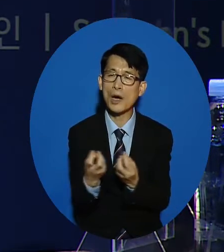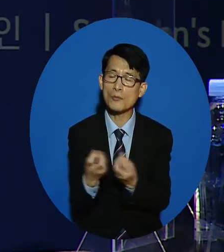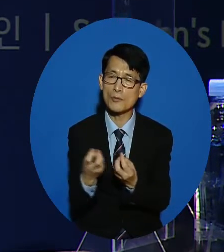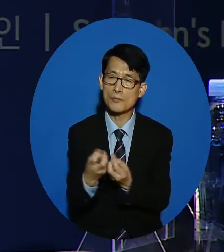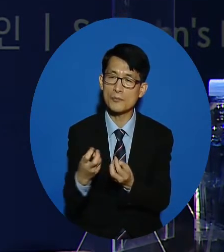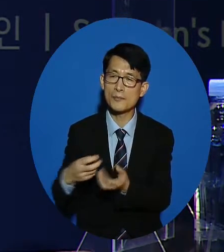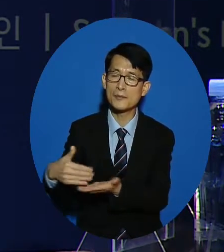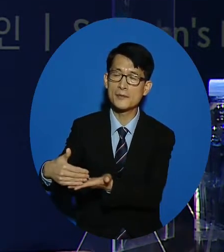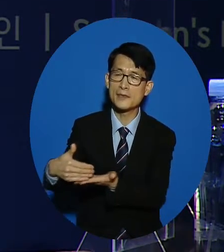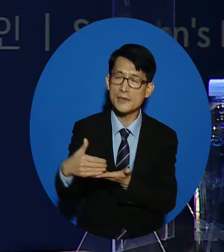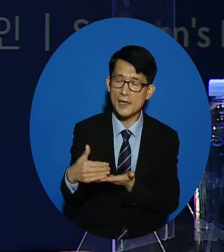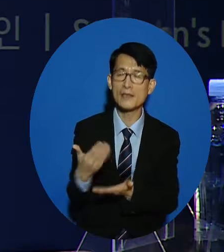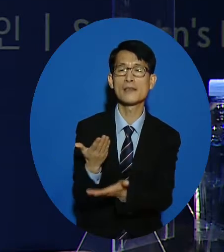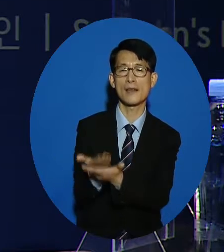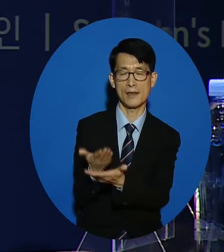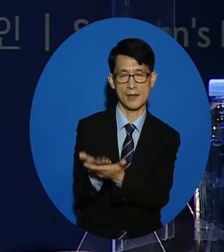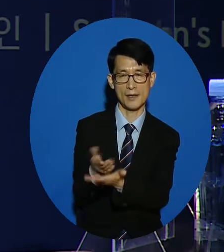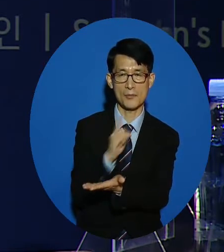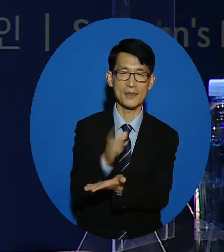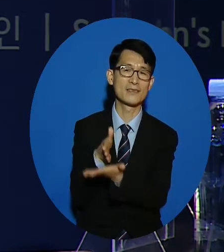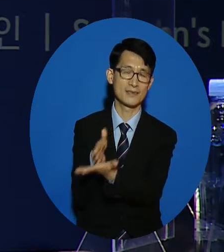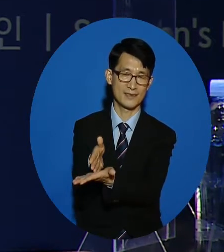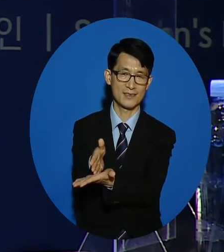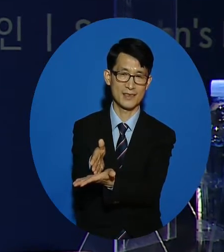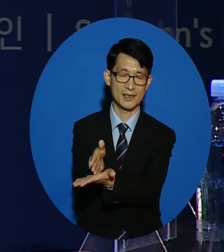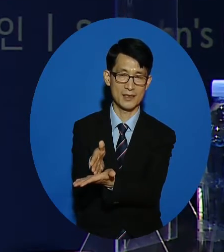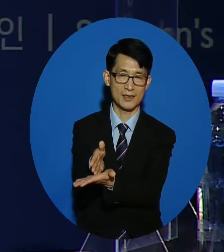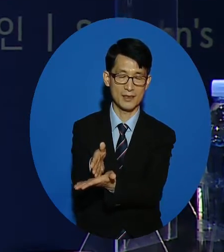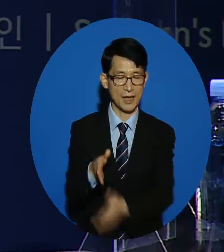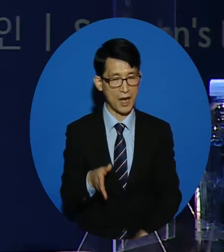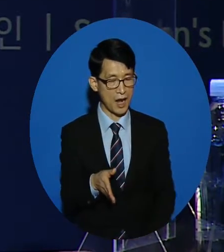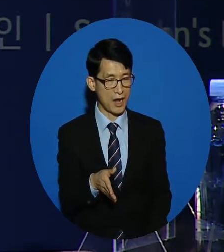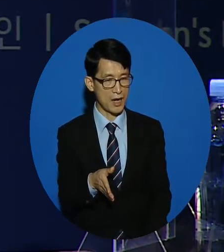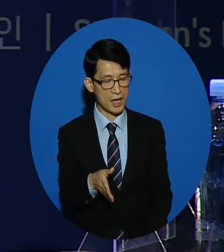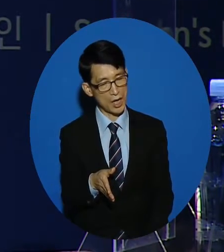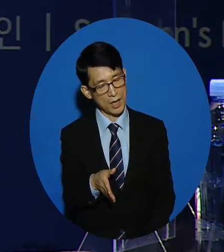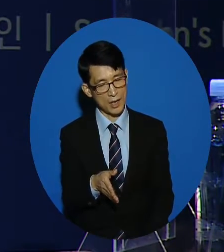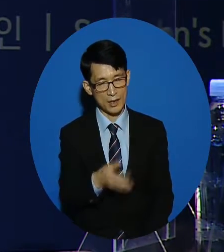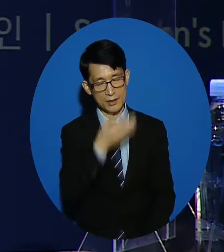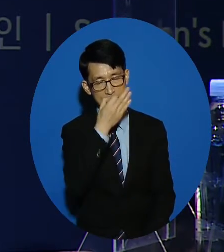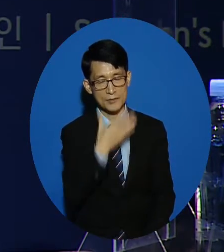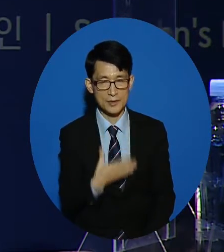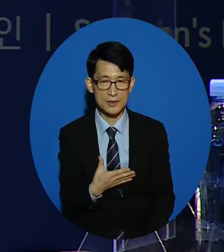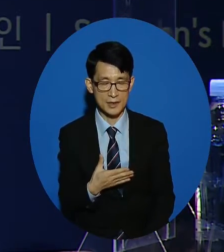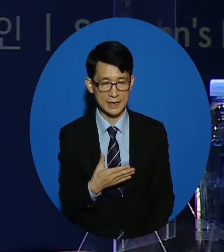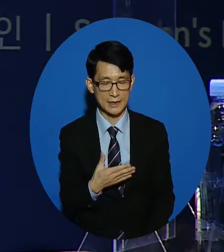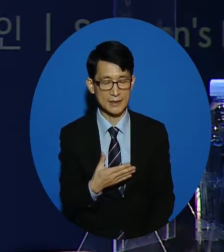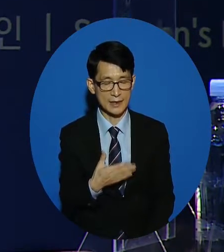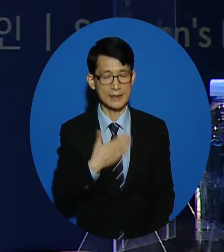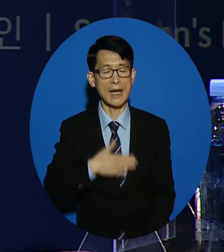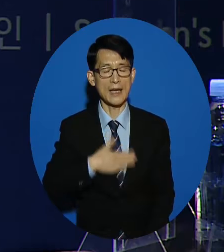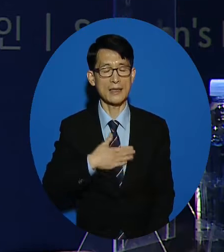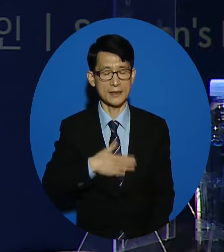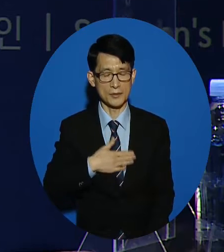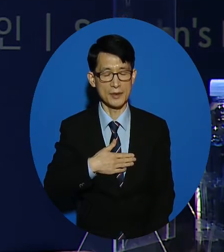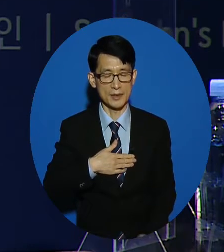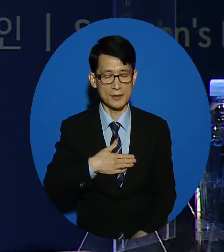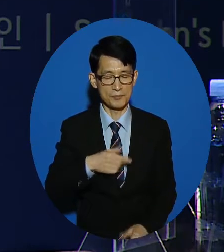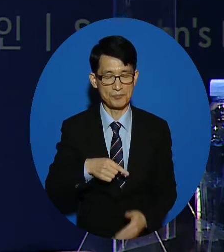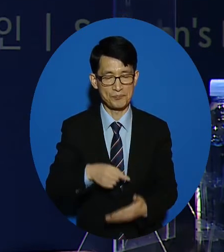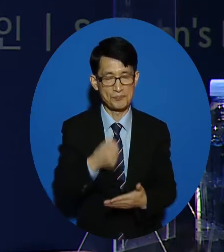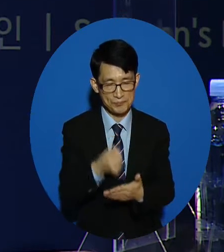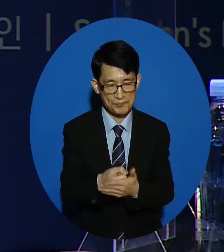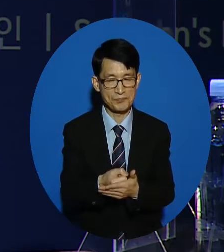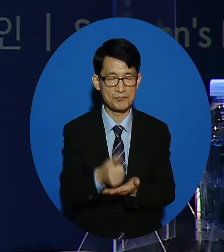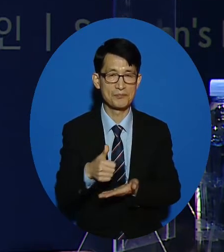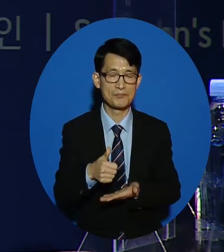이런 얘기를 하시는데 굉장히 어렵게 제가 결정을 하고 이 자리에 왔습니다. 사실은 뭐 제가